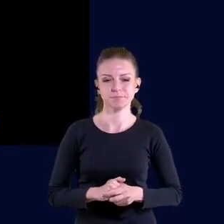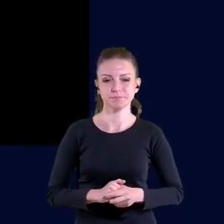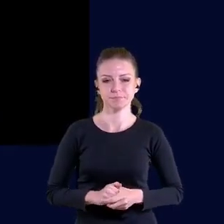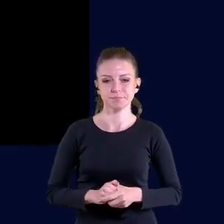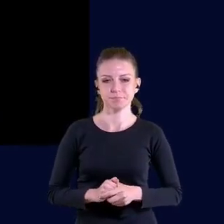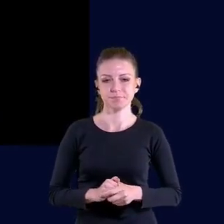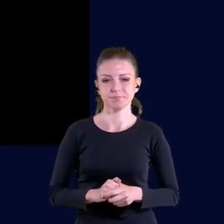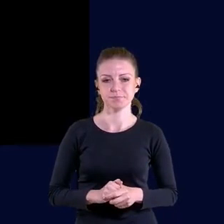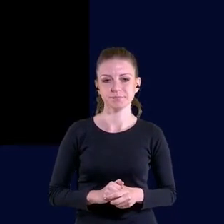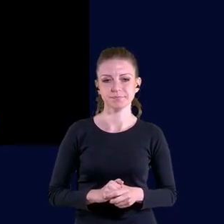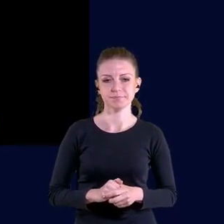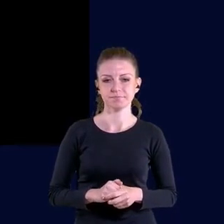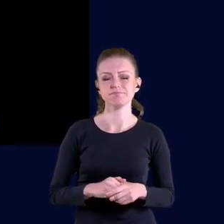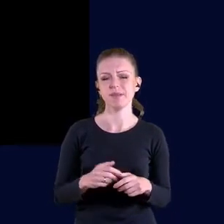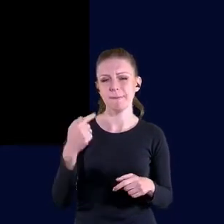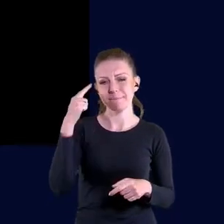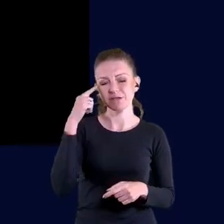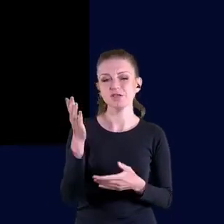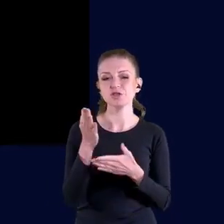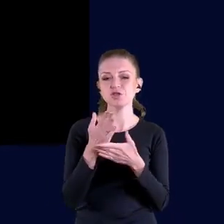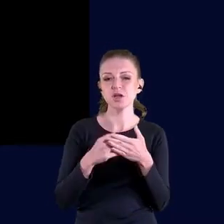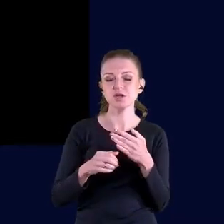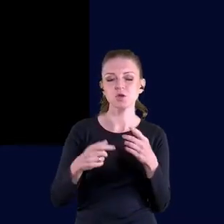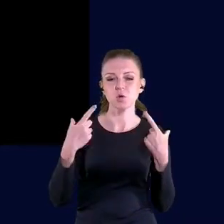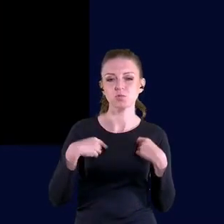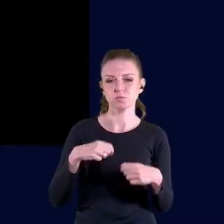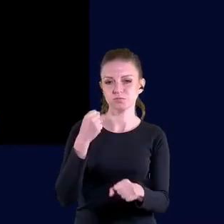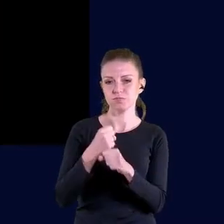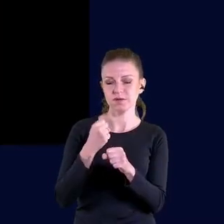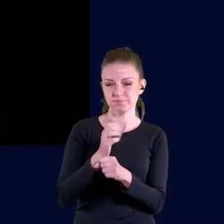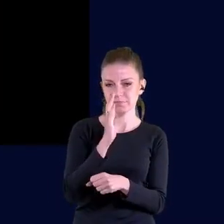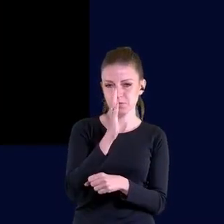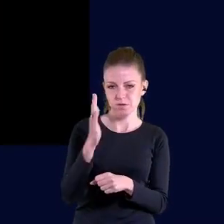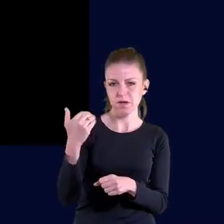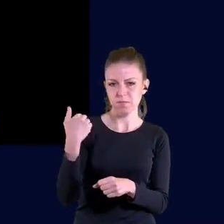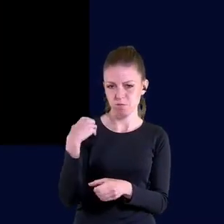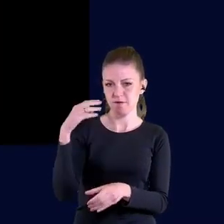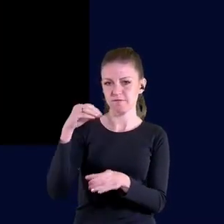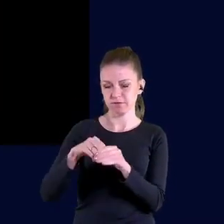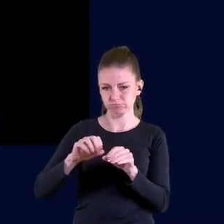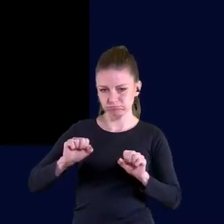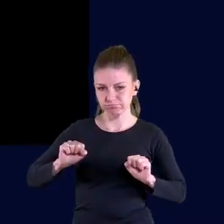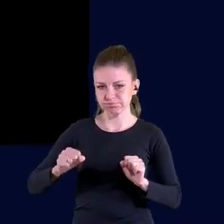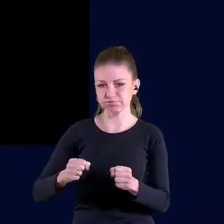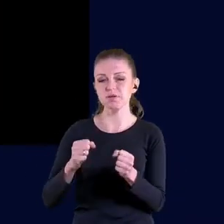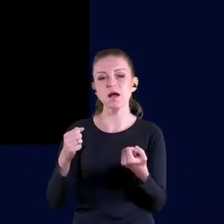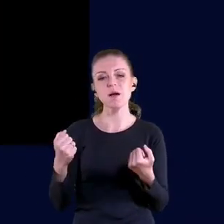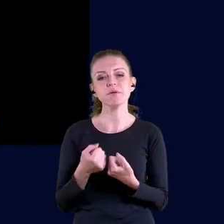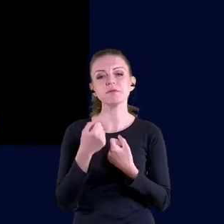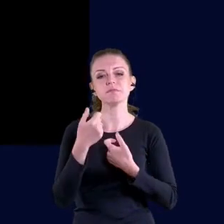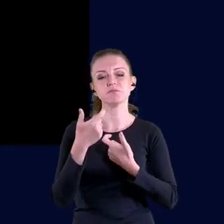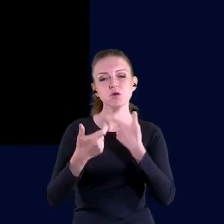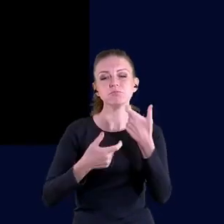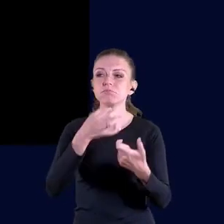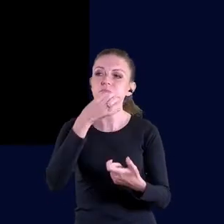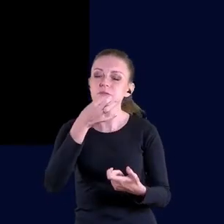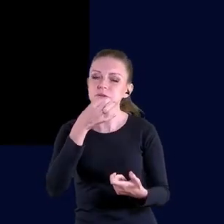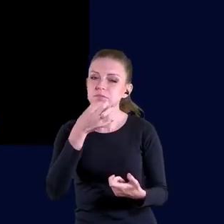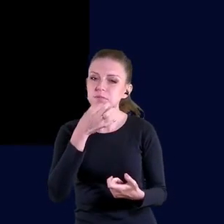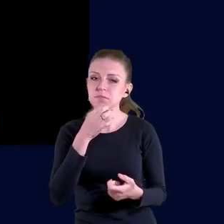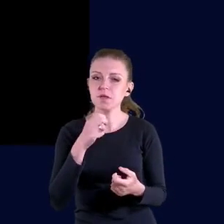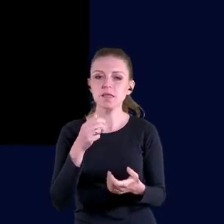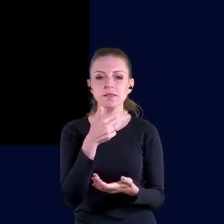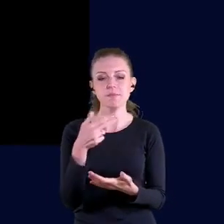bibliotekarzy była w jakimś sensie zaangażowana na przykład do wypełniania ankiety na temat